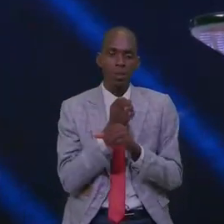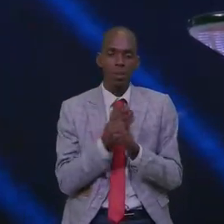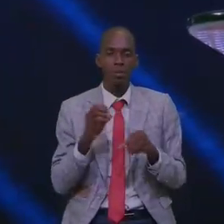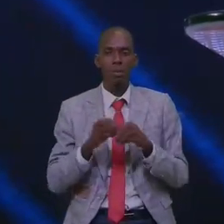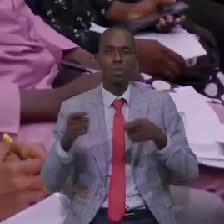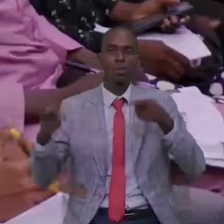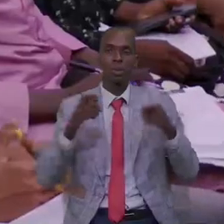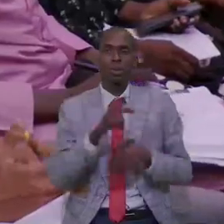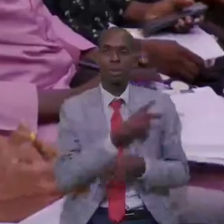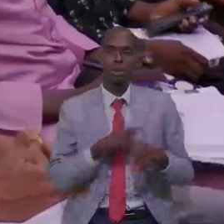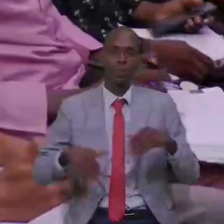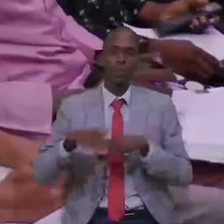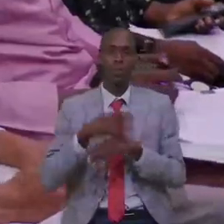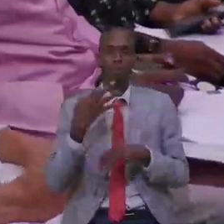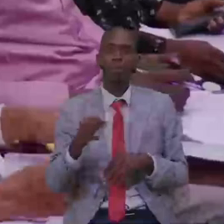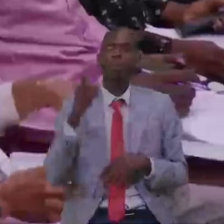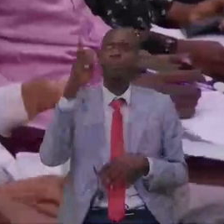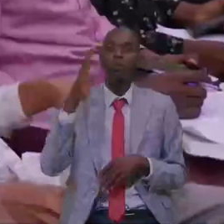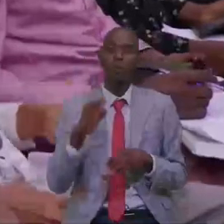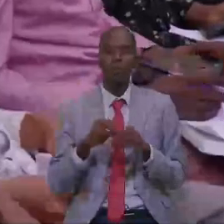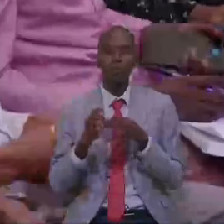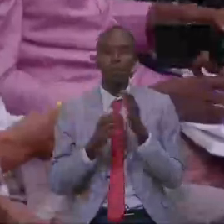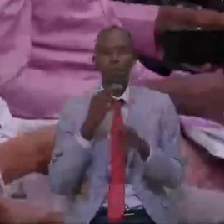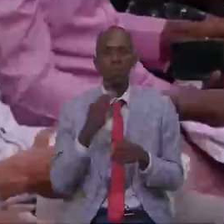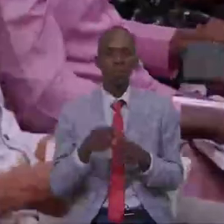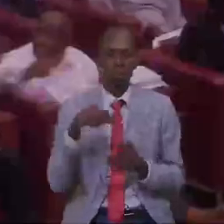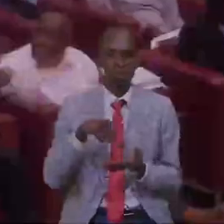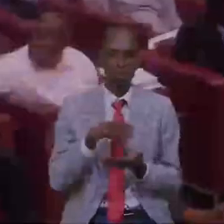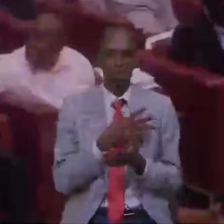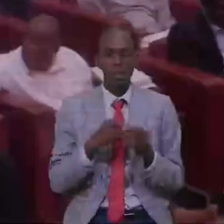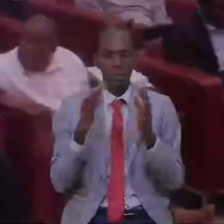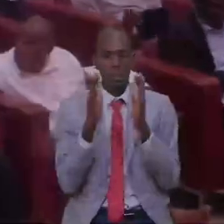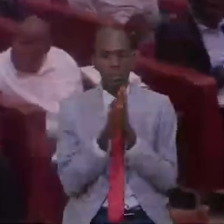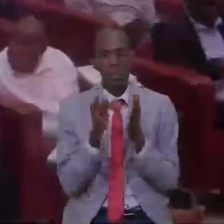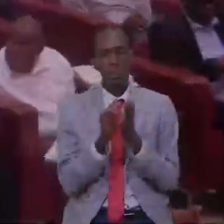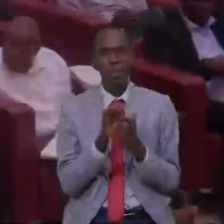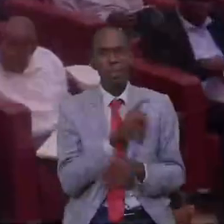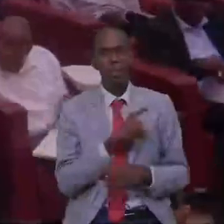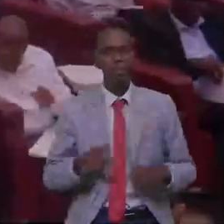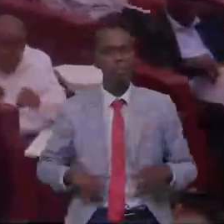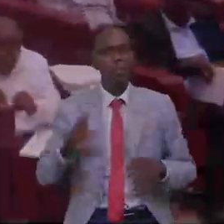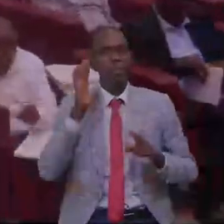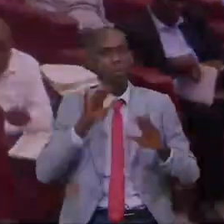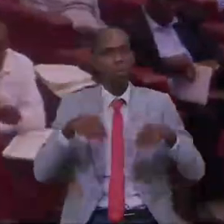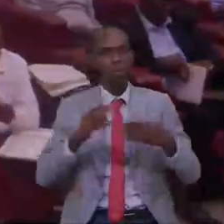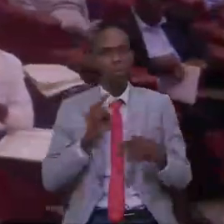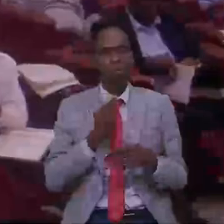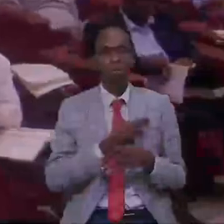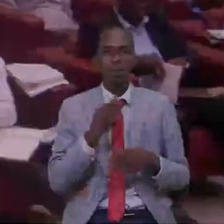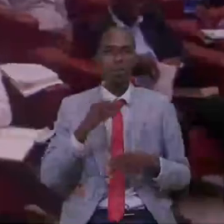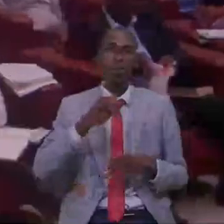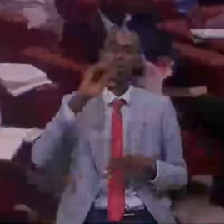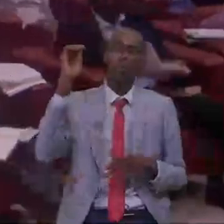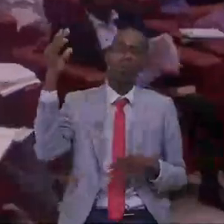royaume de domination du Seigneur au nom de Jésus. Tenons-nous debout maintenant et prions le Seigneur qui nous accorde